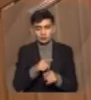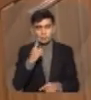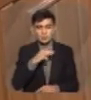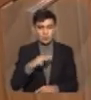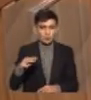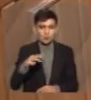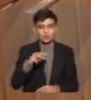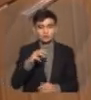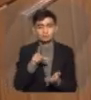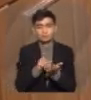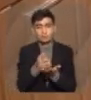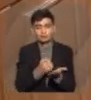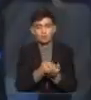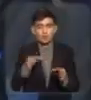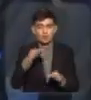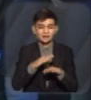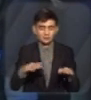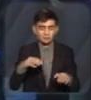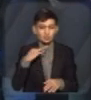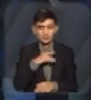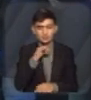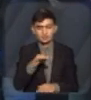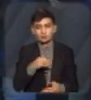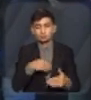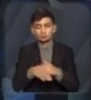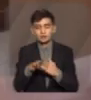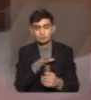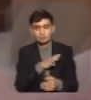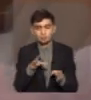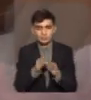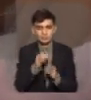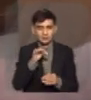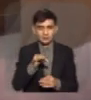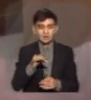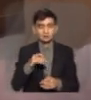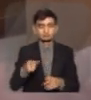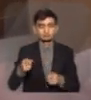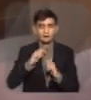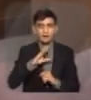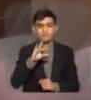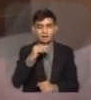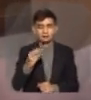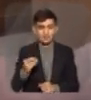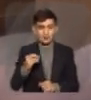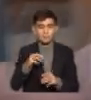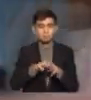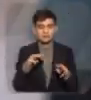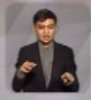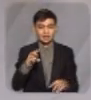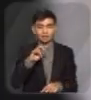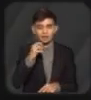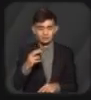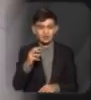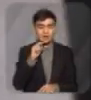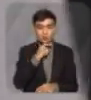миллионных пособиях для многодетных. В отставку ушла вместе с правительством и получила должность вице-министра нацэкономики. А две